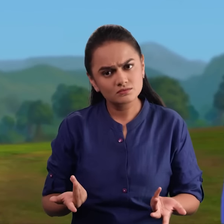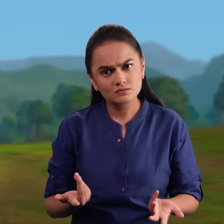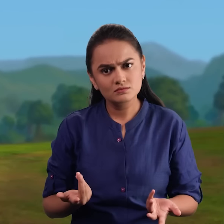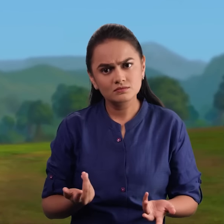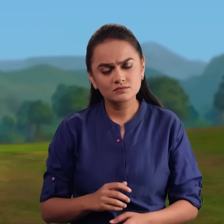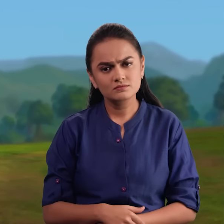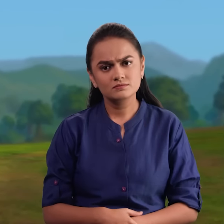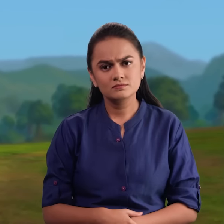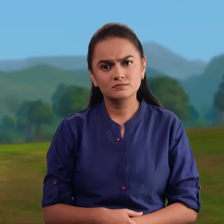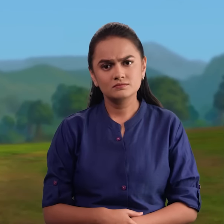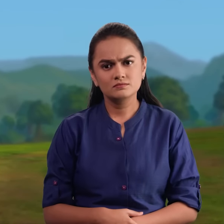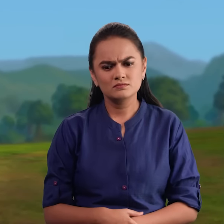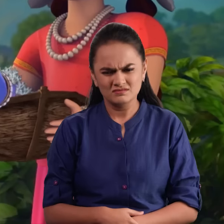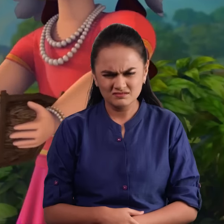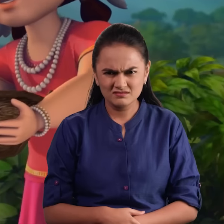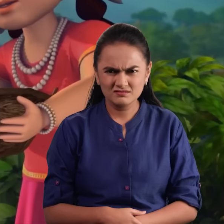बिना?